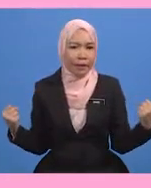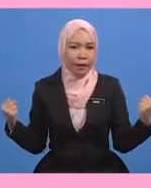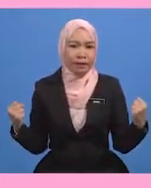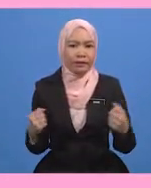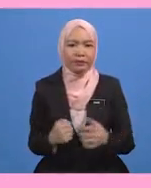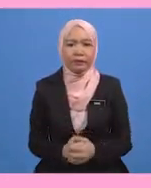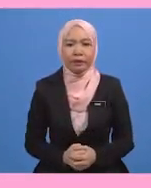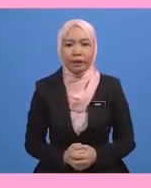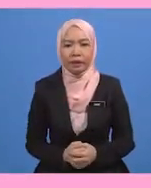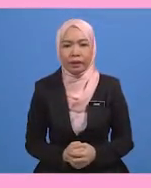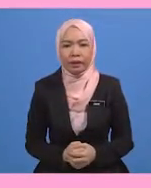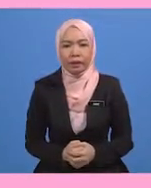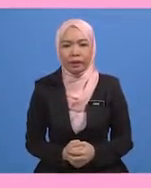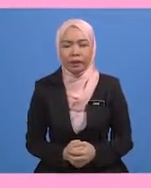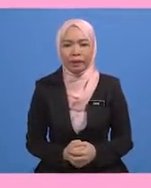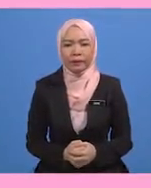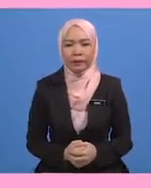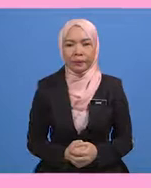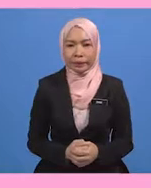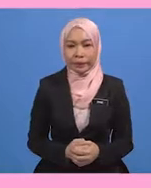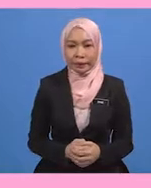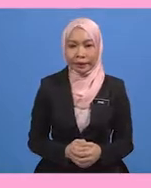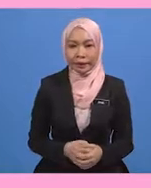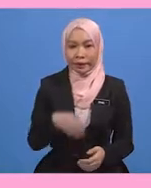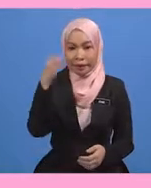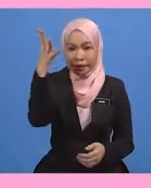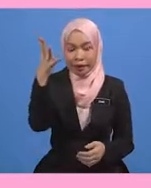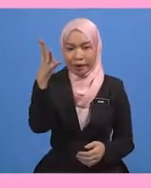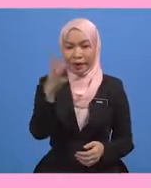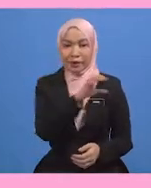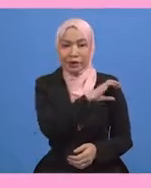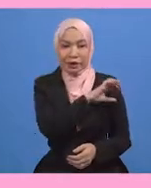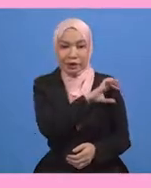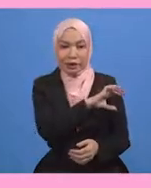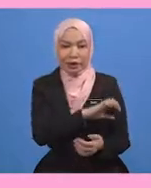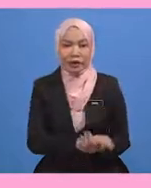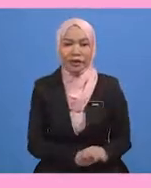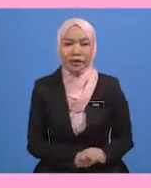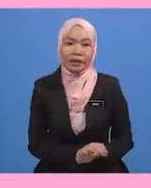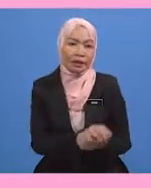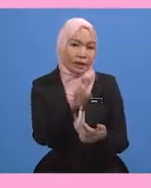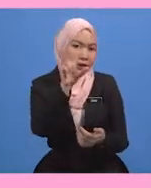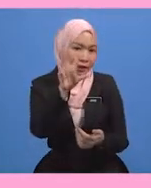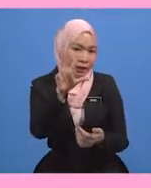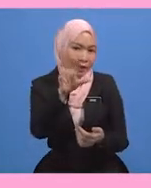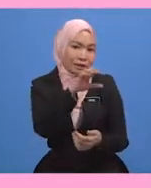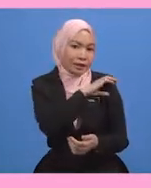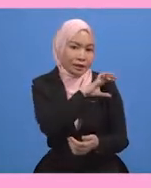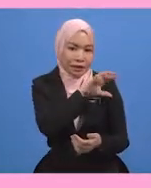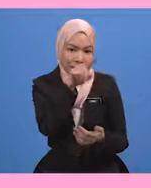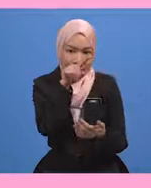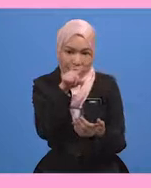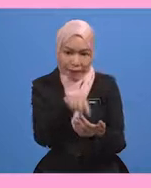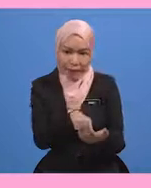murid-murid. Ha, senang je kan soalan tadi. Tahniah Ustazah ucapkan kepada siapa yang dapat menjawab dengan